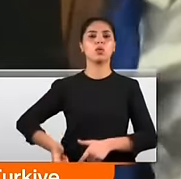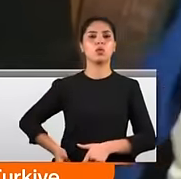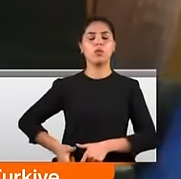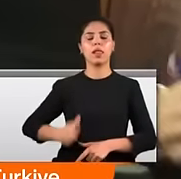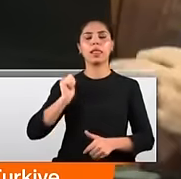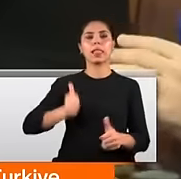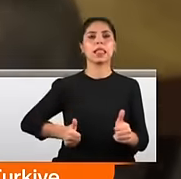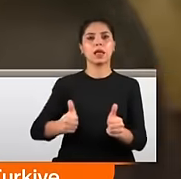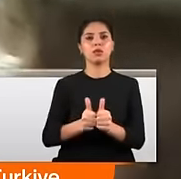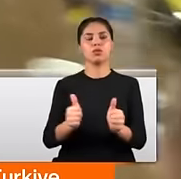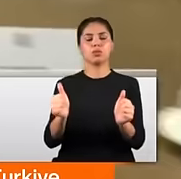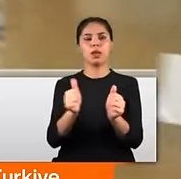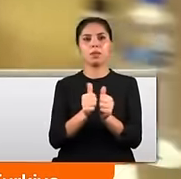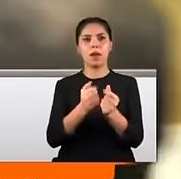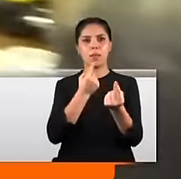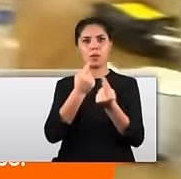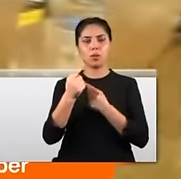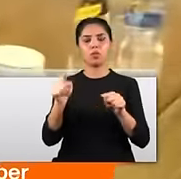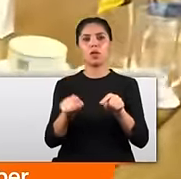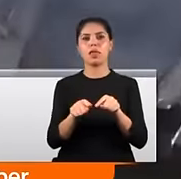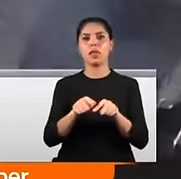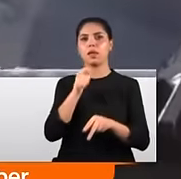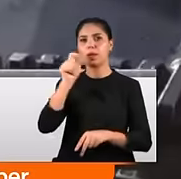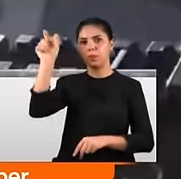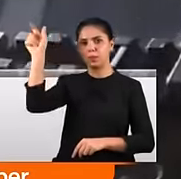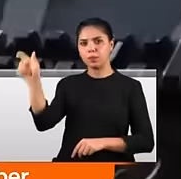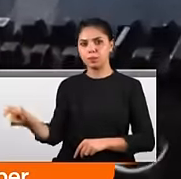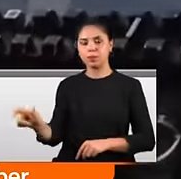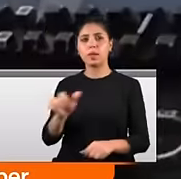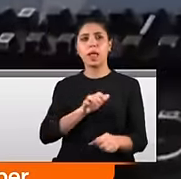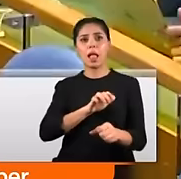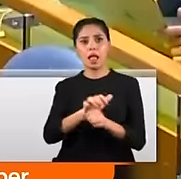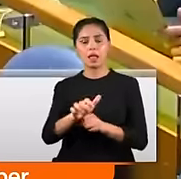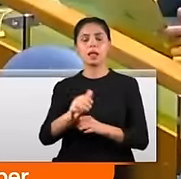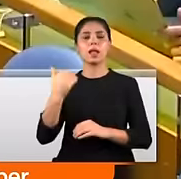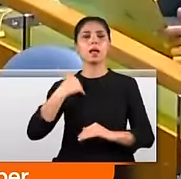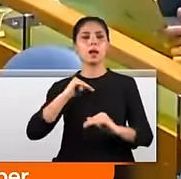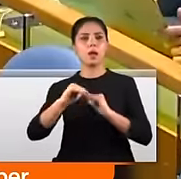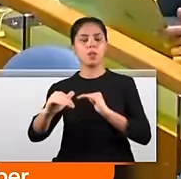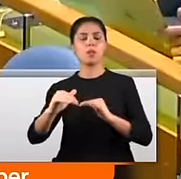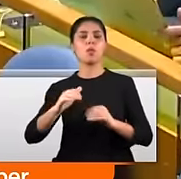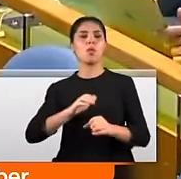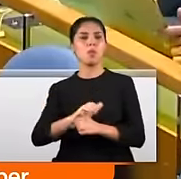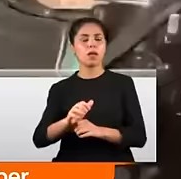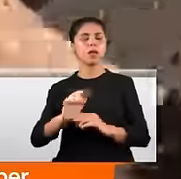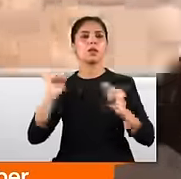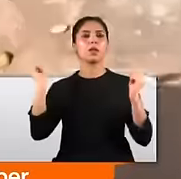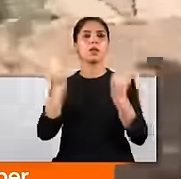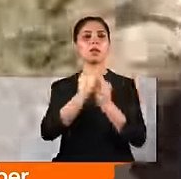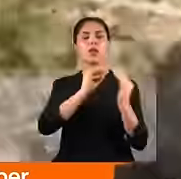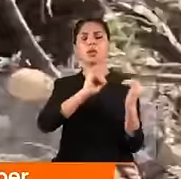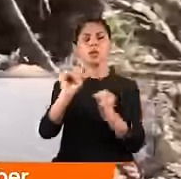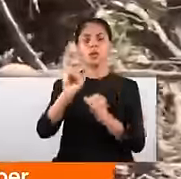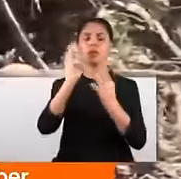araya gelen Netanyahu köşeye sıkıştı. Kıyım harekatı dünyadan kamuoyu baskısı ve diplomatik çabalara rağmen sürüyor. Tel Aviv